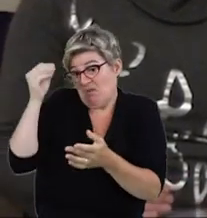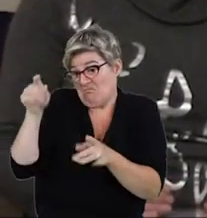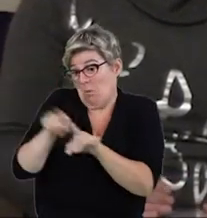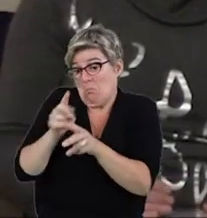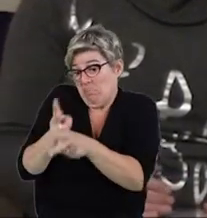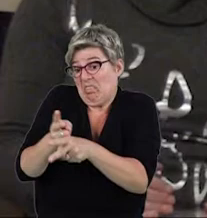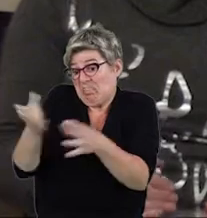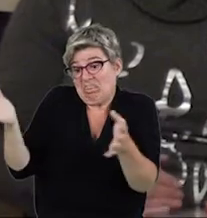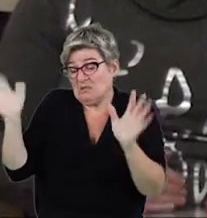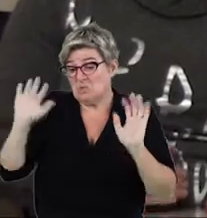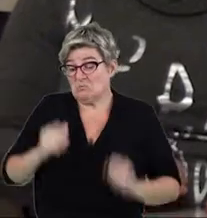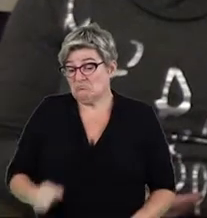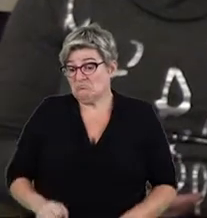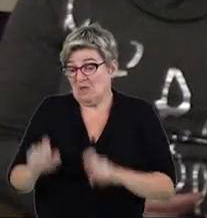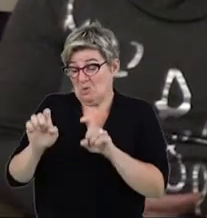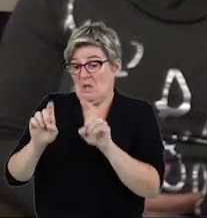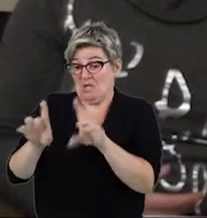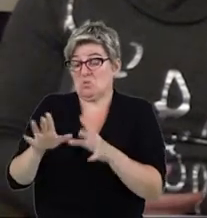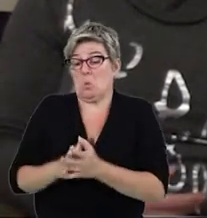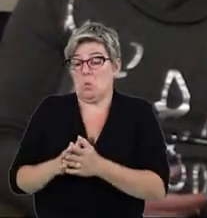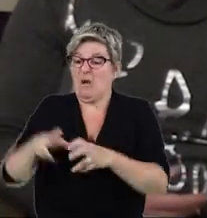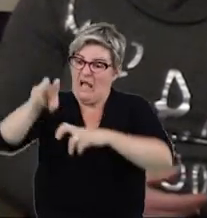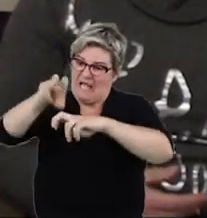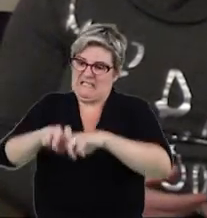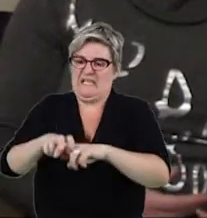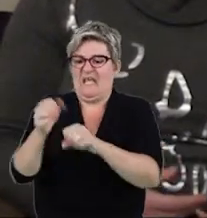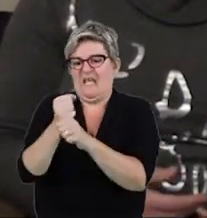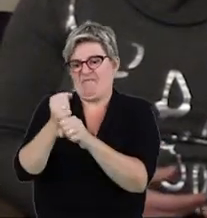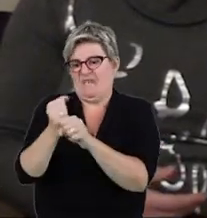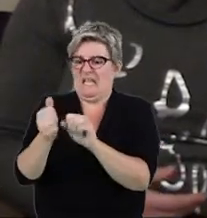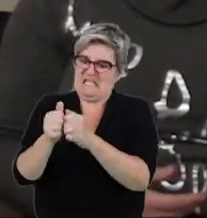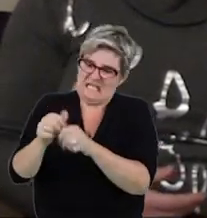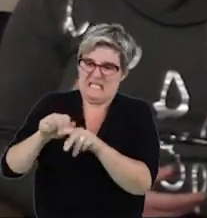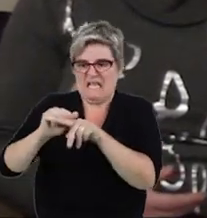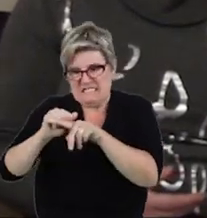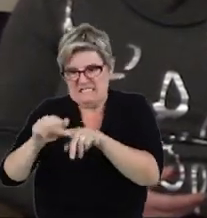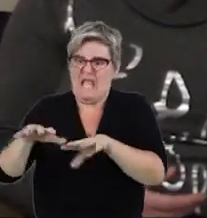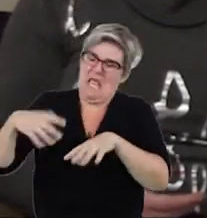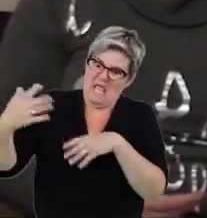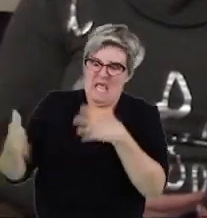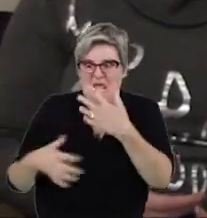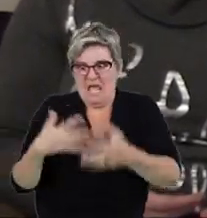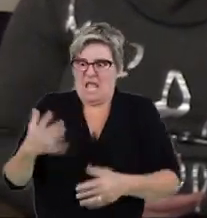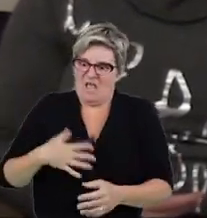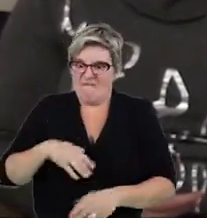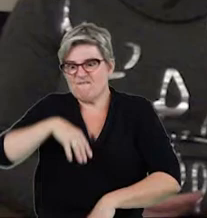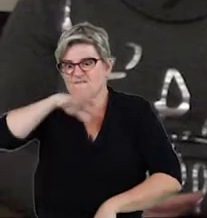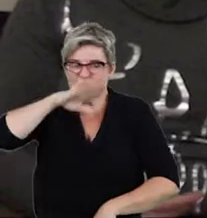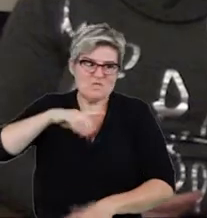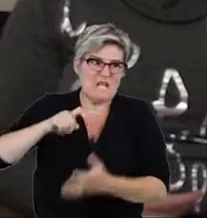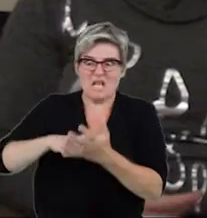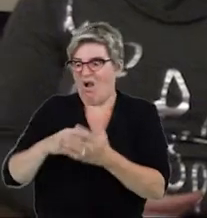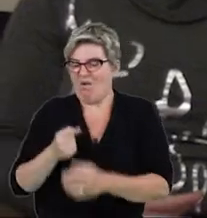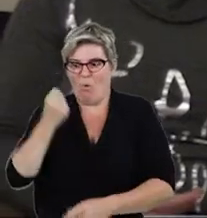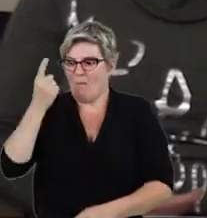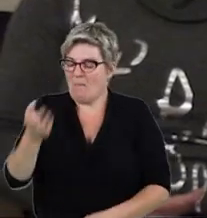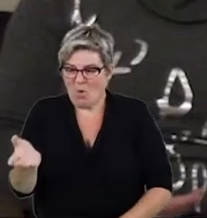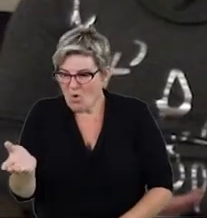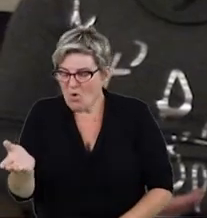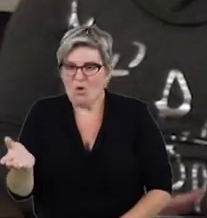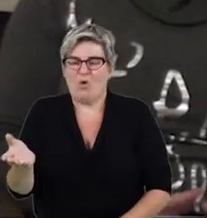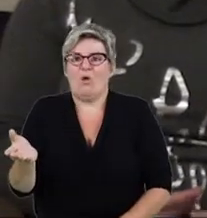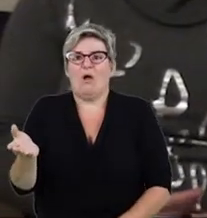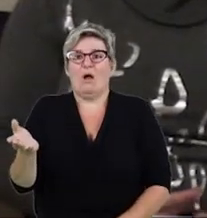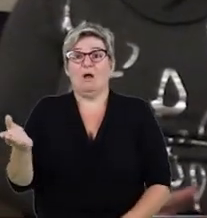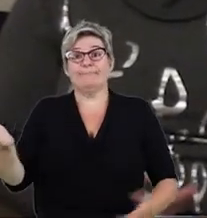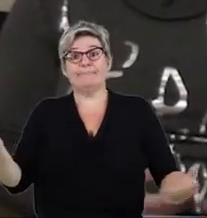difficulté d'apprentissage. Donc on l'assoyait, on lui faisait faire des exercices et des exercices. On se frustrait quand elle ne